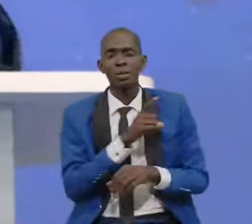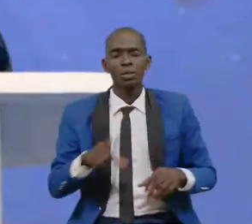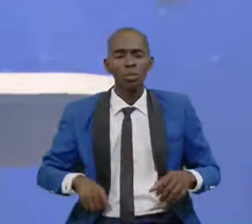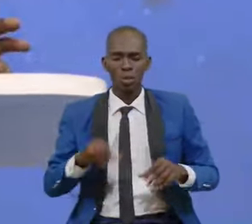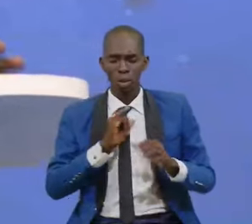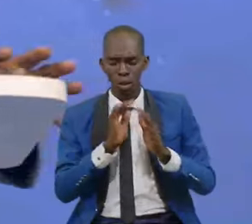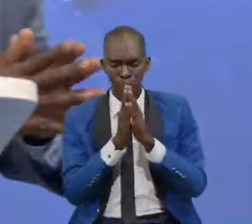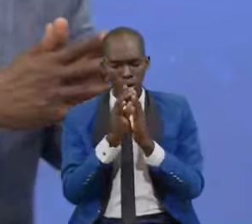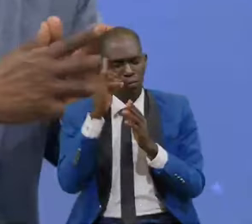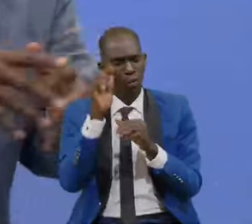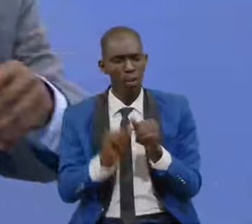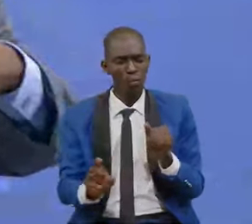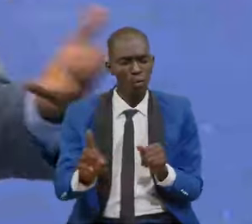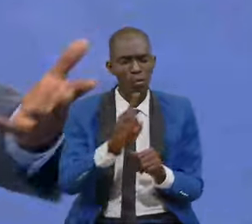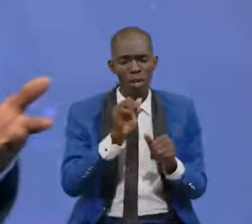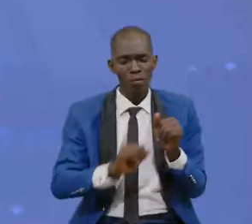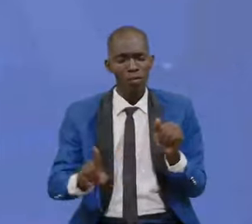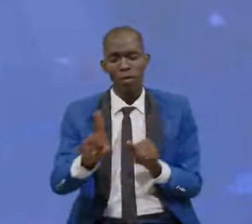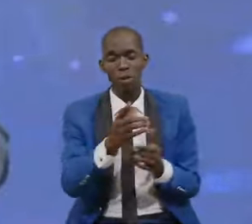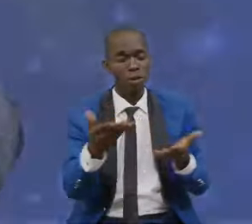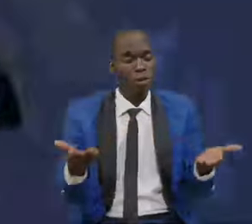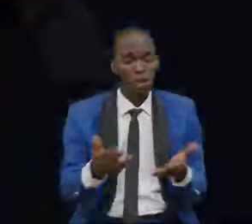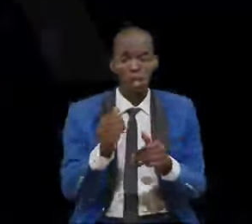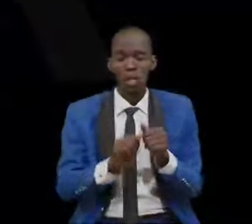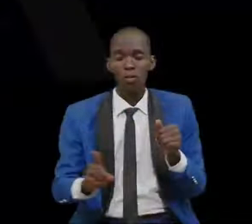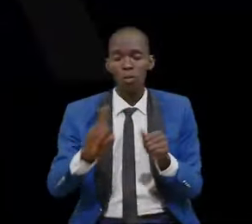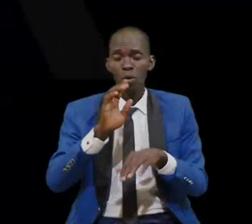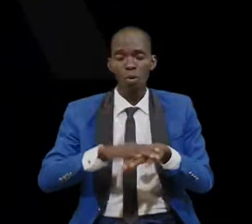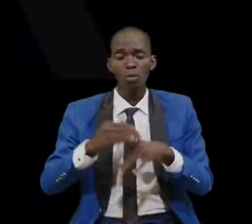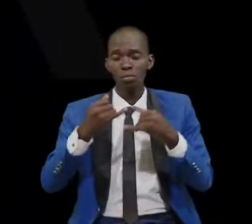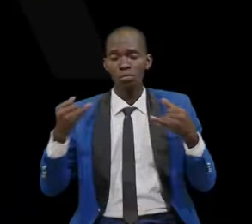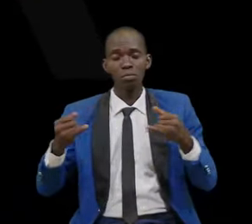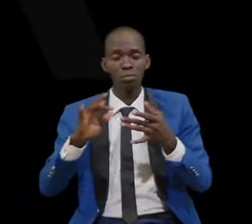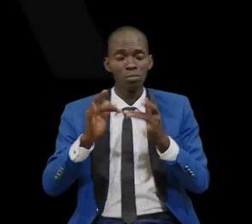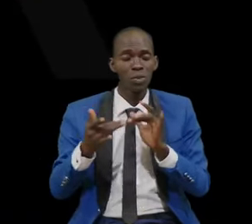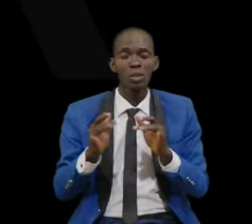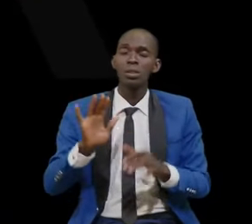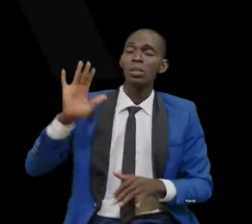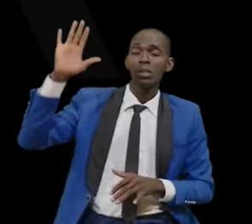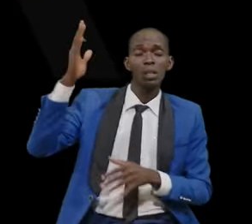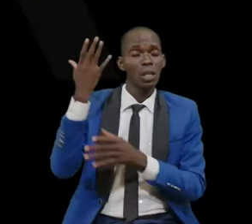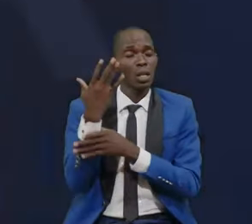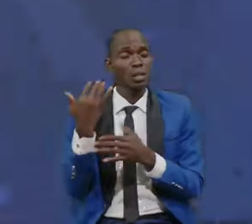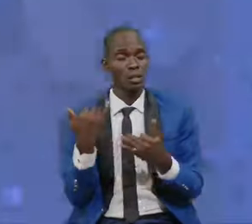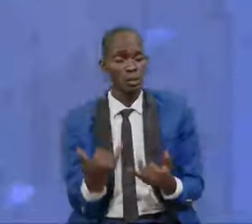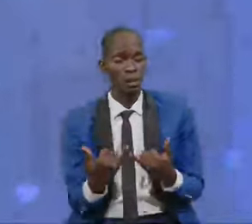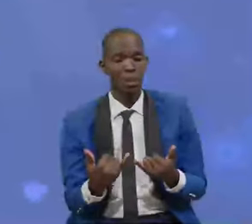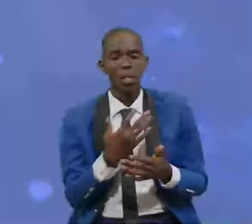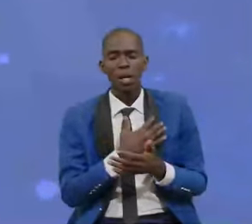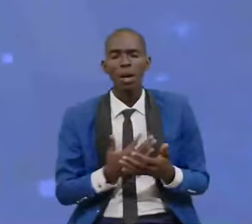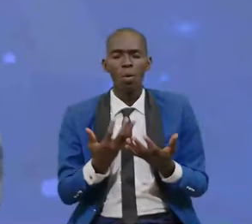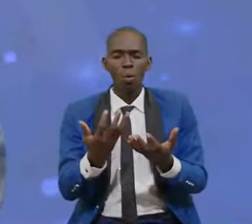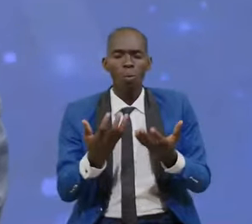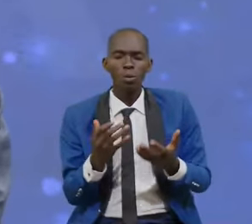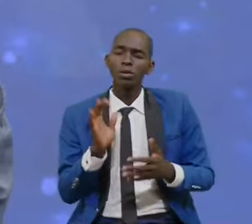prie pour quiconque, quiconque ici, quiconque en ligne, levant la main maintenant et voulant le